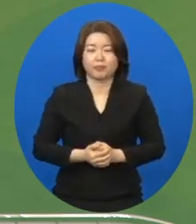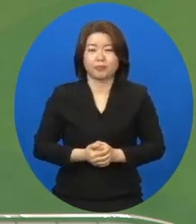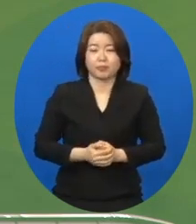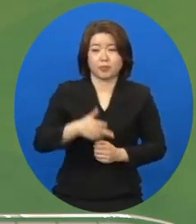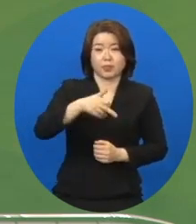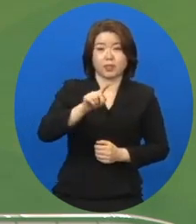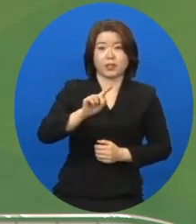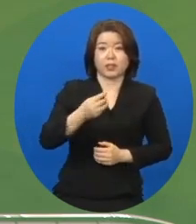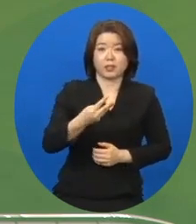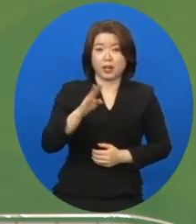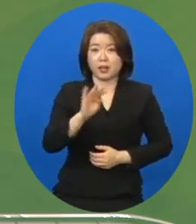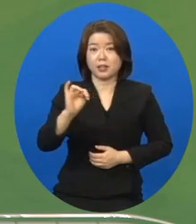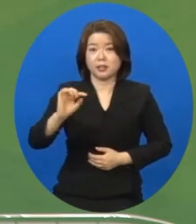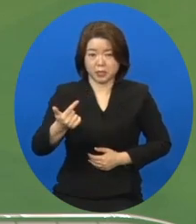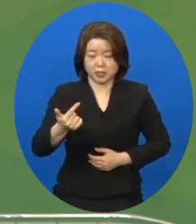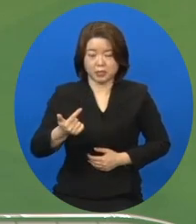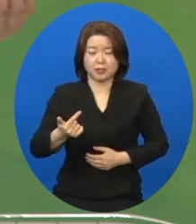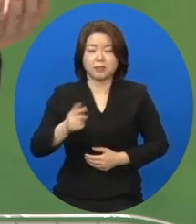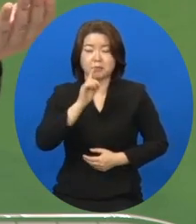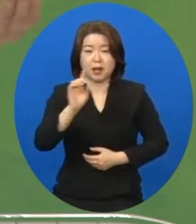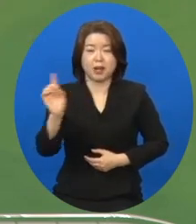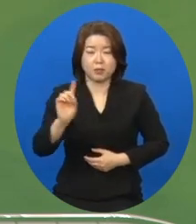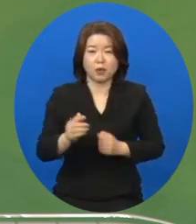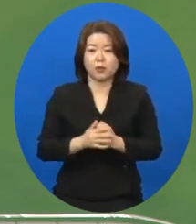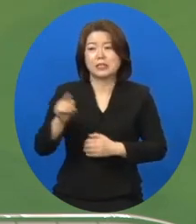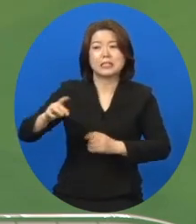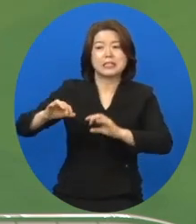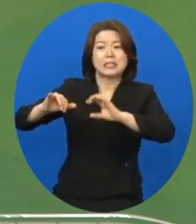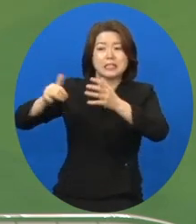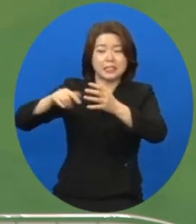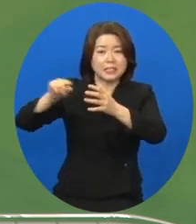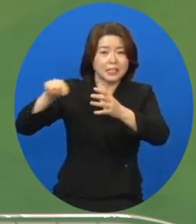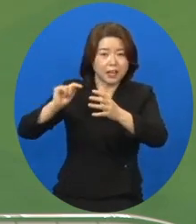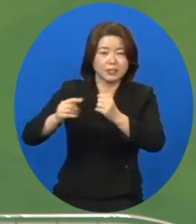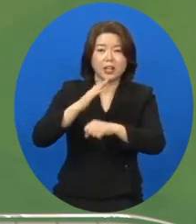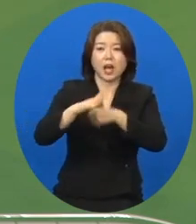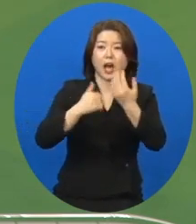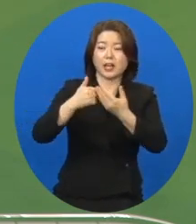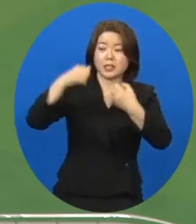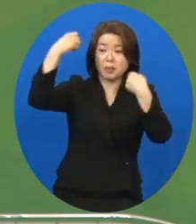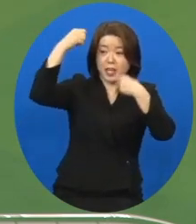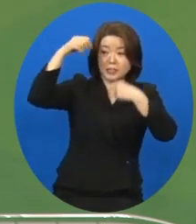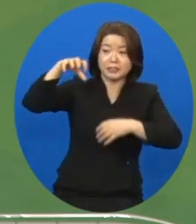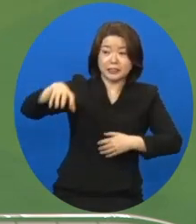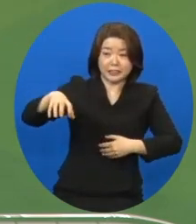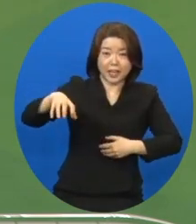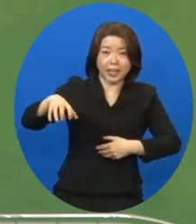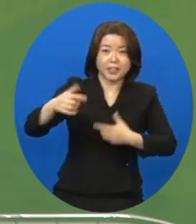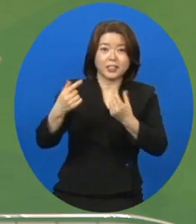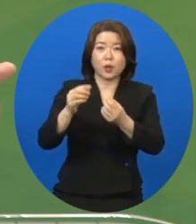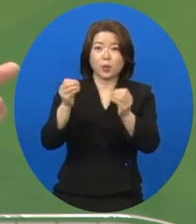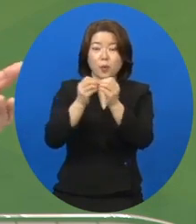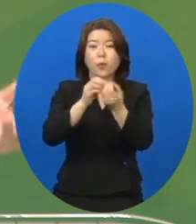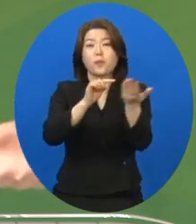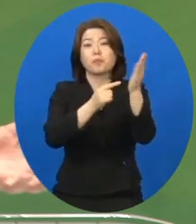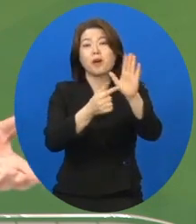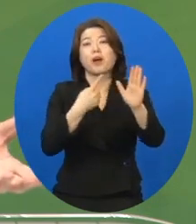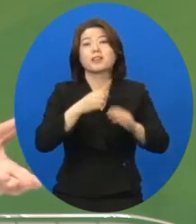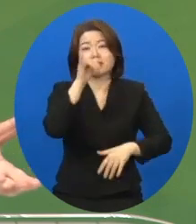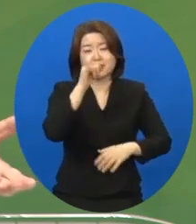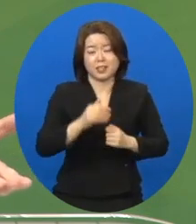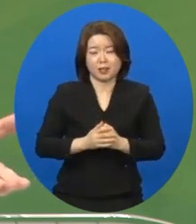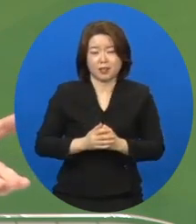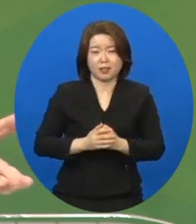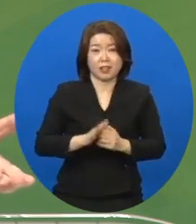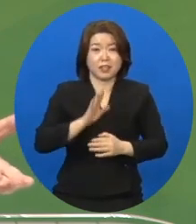칼빈은 이 세상은 하나님의 극장이라고 이런 표현을 썼는데 실제로 우리의